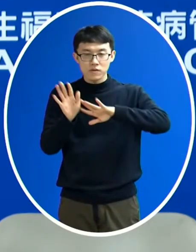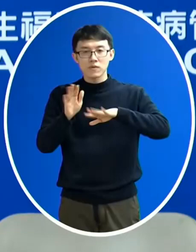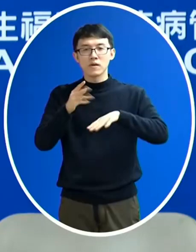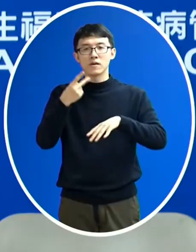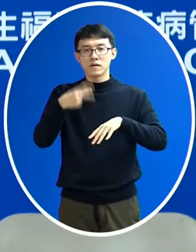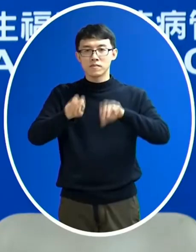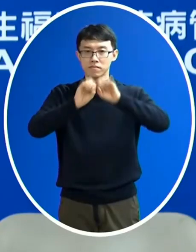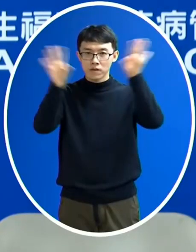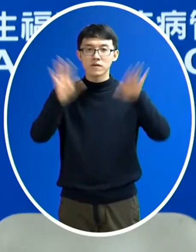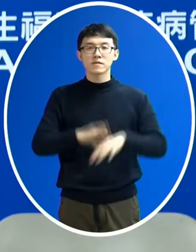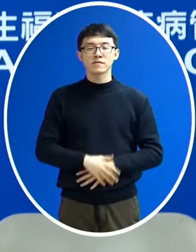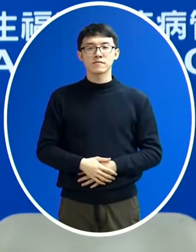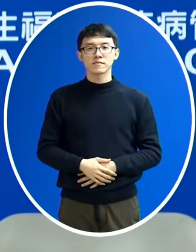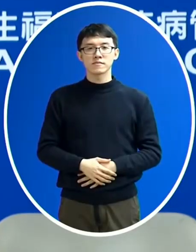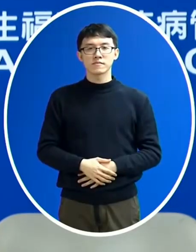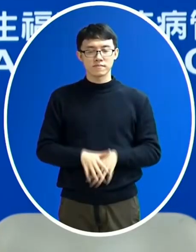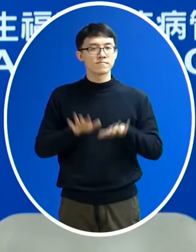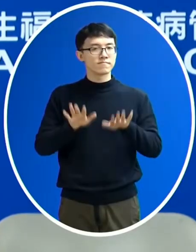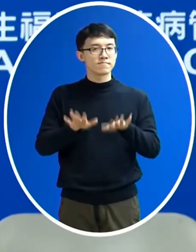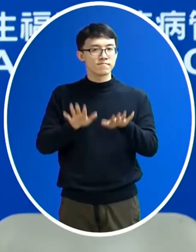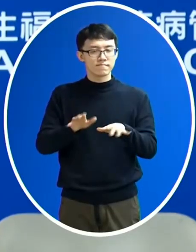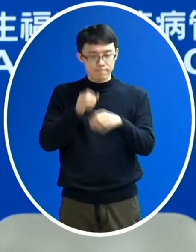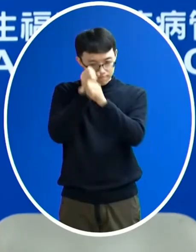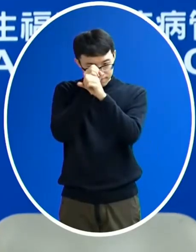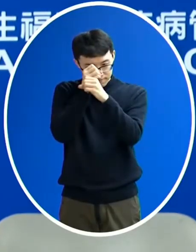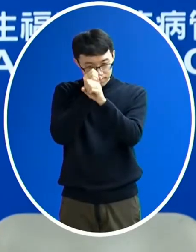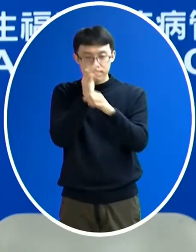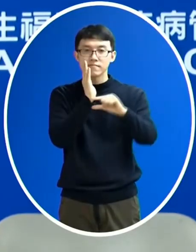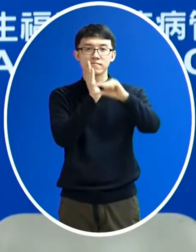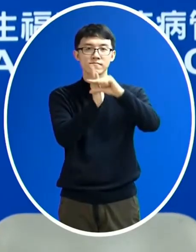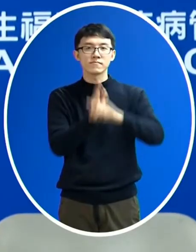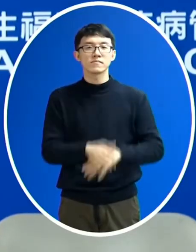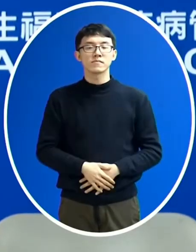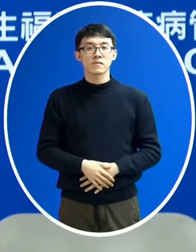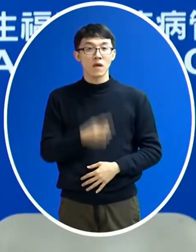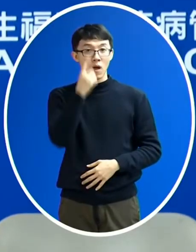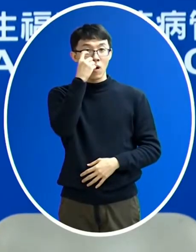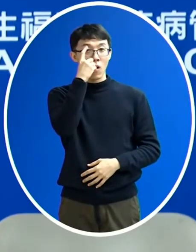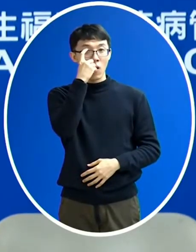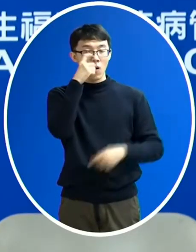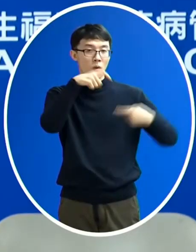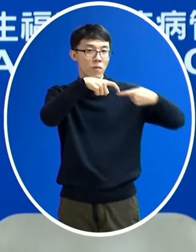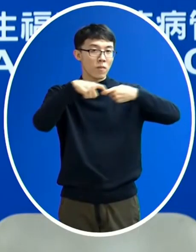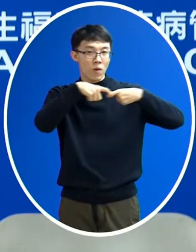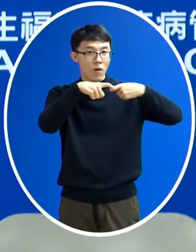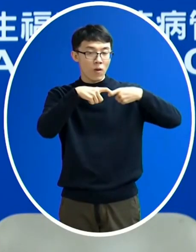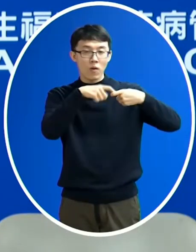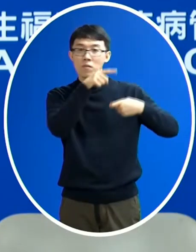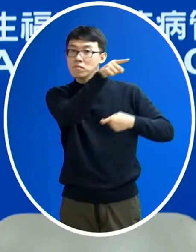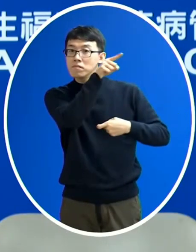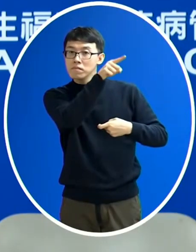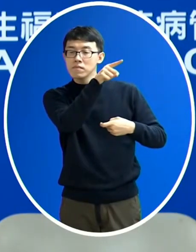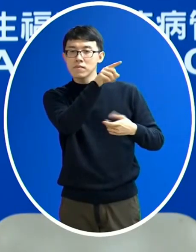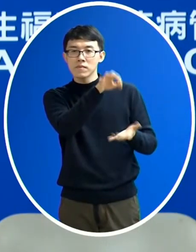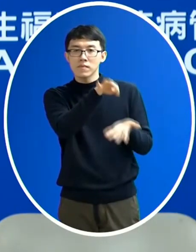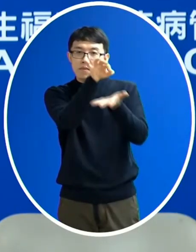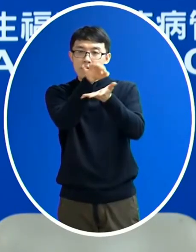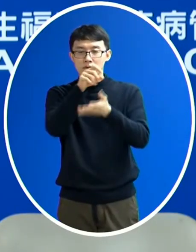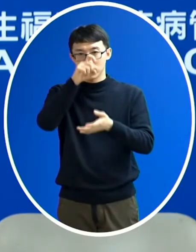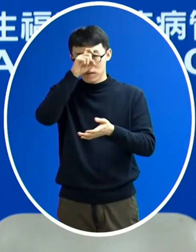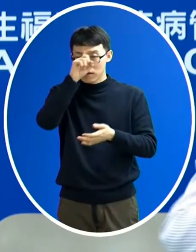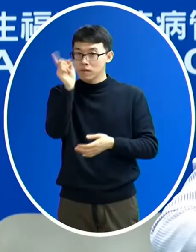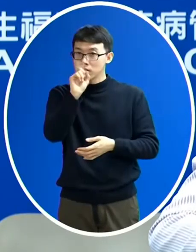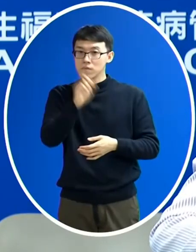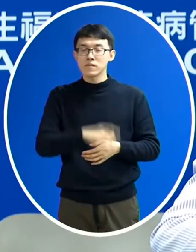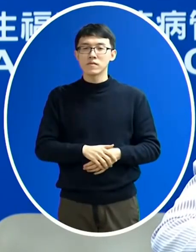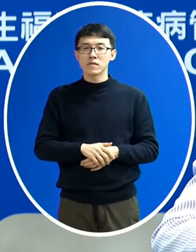跟大家做报告，现在正在进行当中。那至于说欧盟他所提出来的说希望他能够